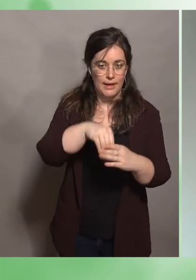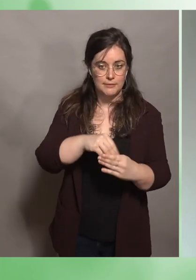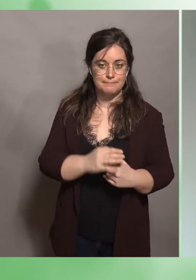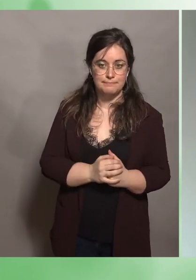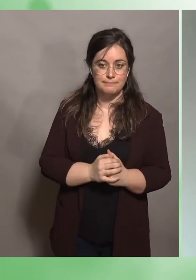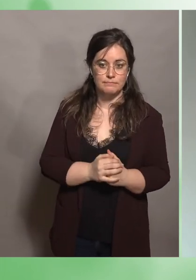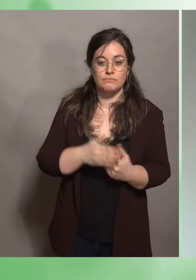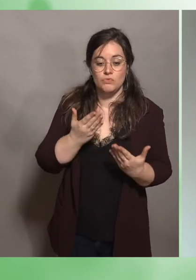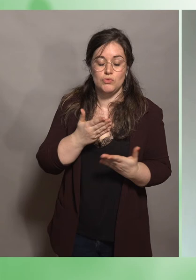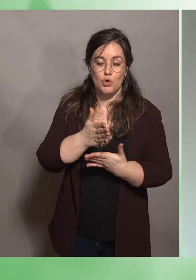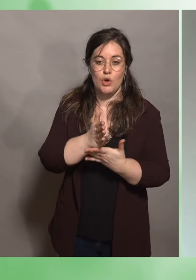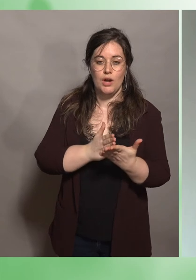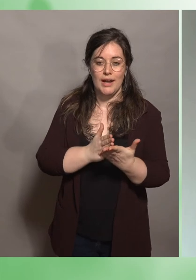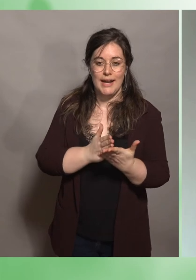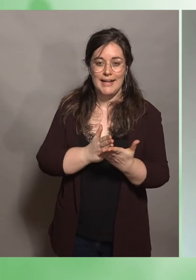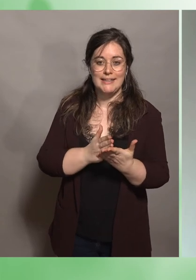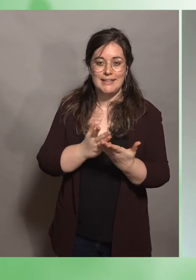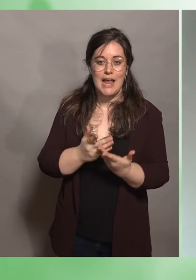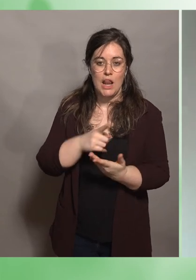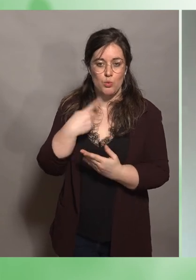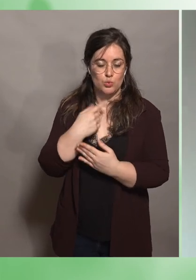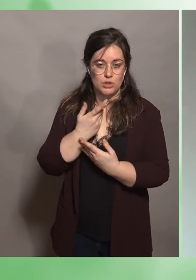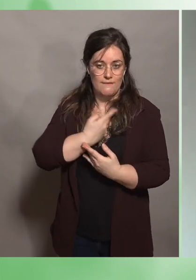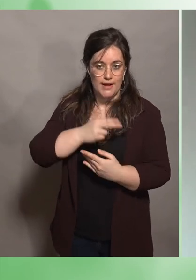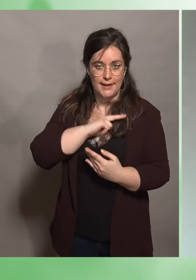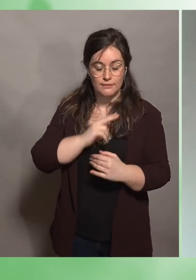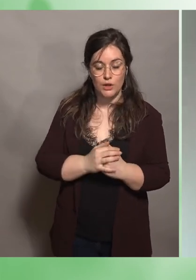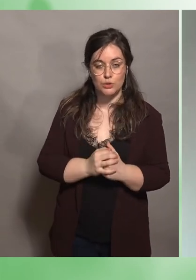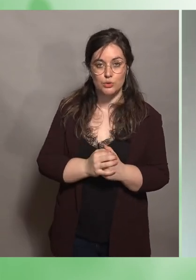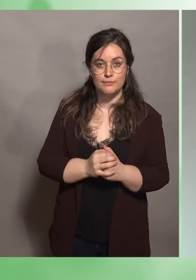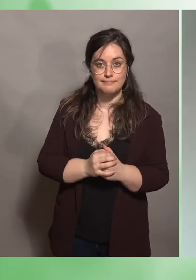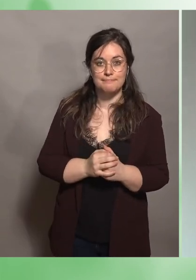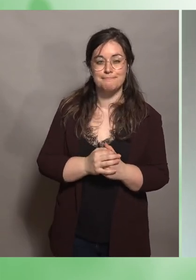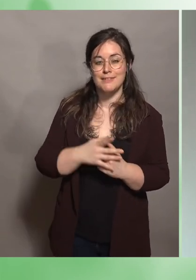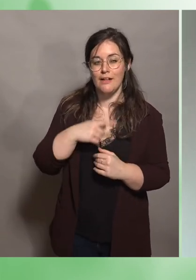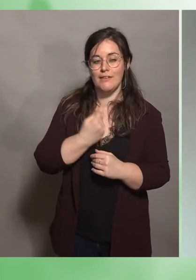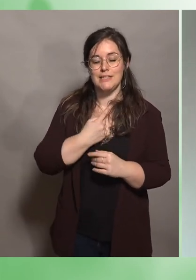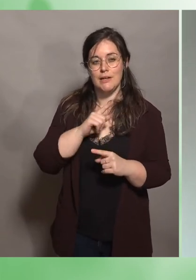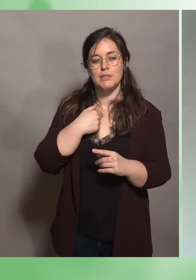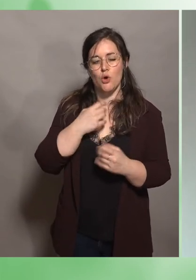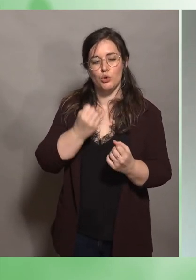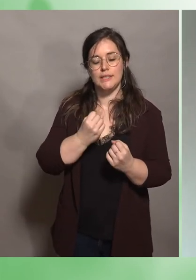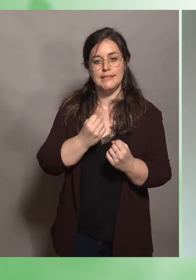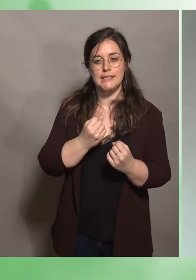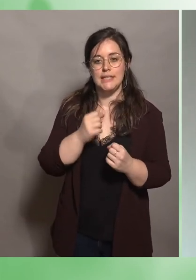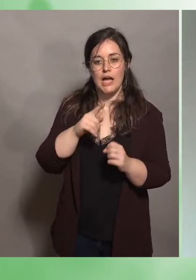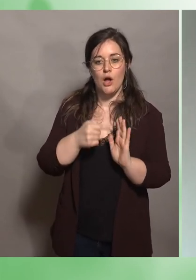so der Teil der Corporate Social Responsibility. Und wir sind davon überzeugt, und das zeigen auch